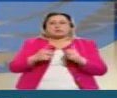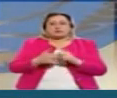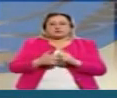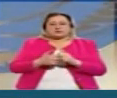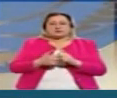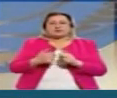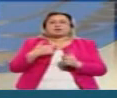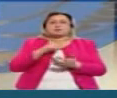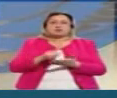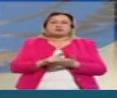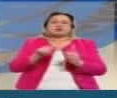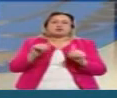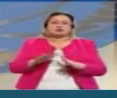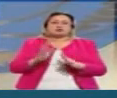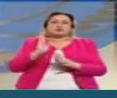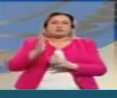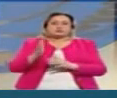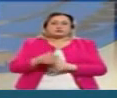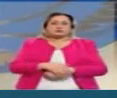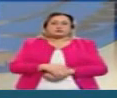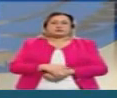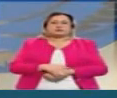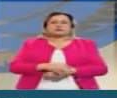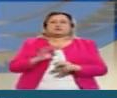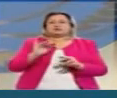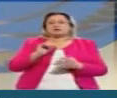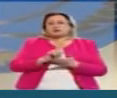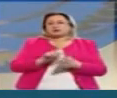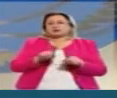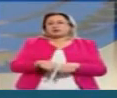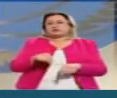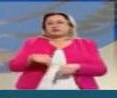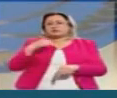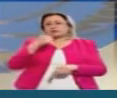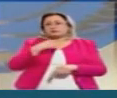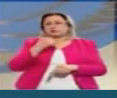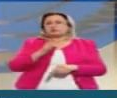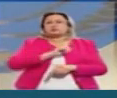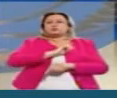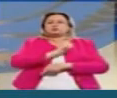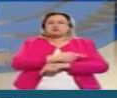осы қоғамдық келісім кеңестерінің рөлі күшею керек. Жалпы